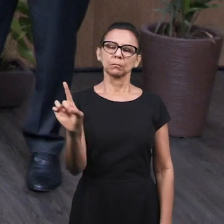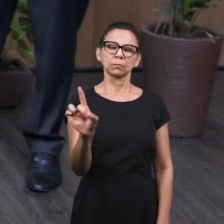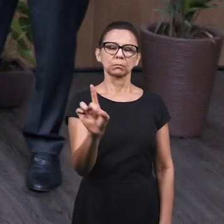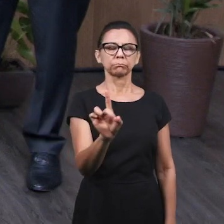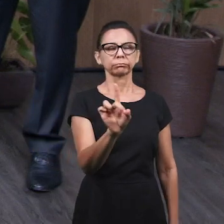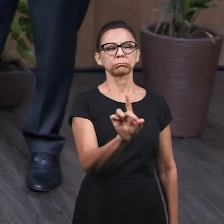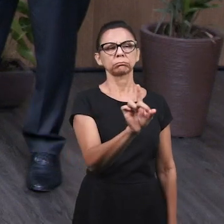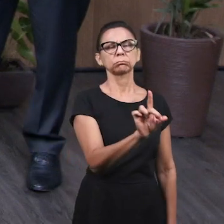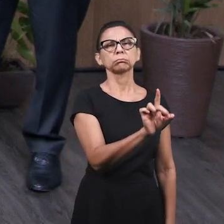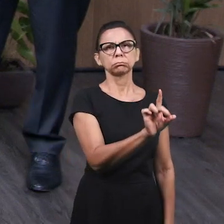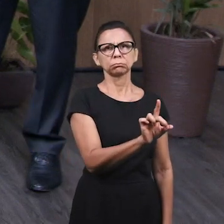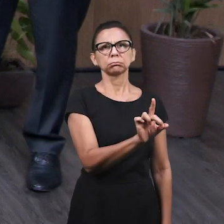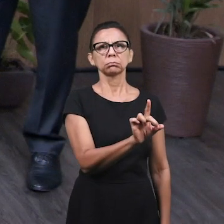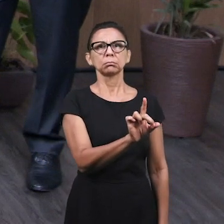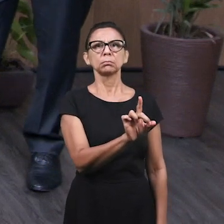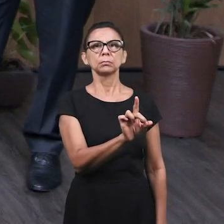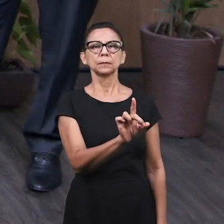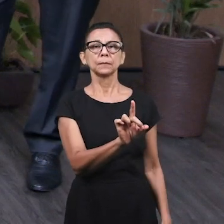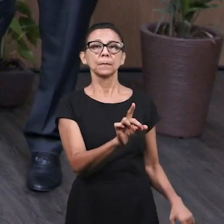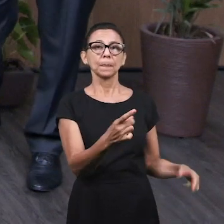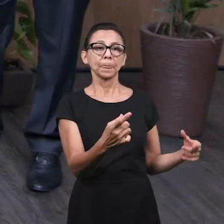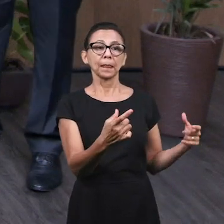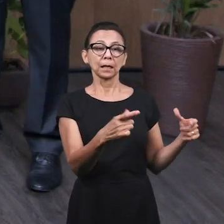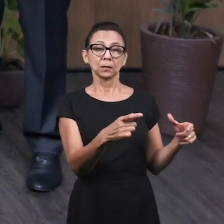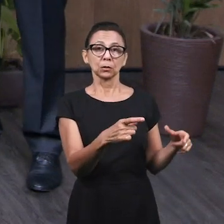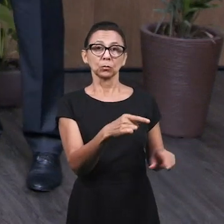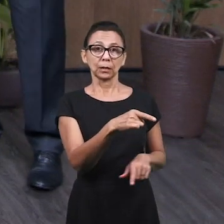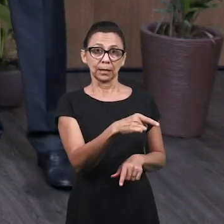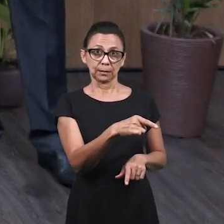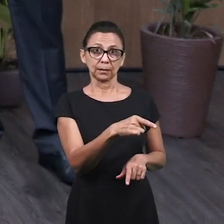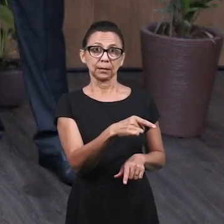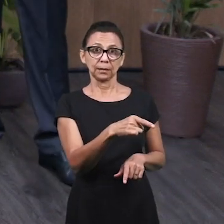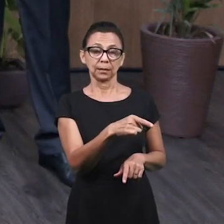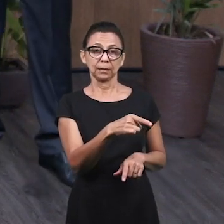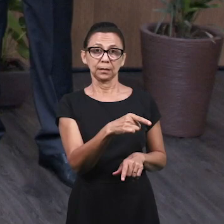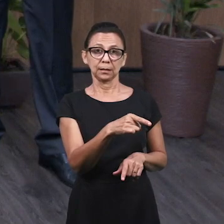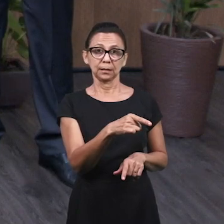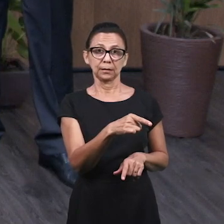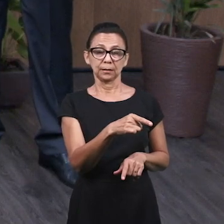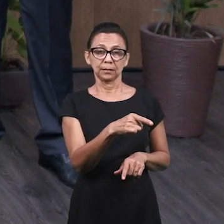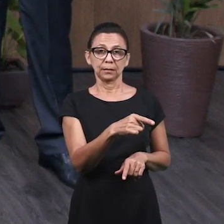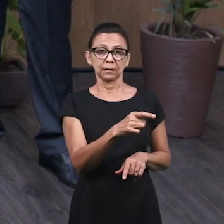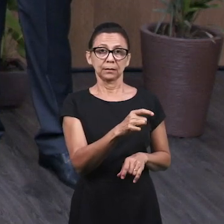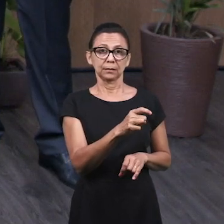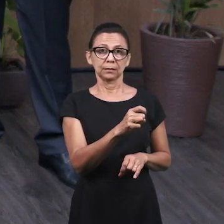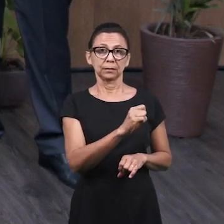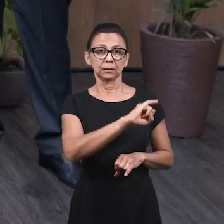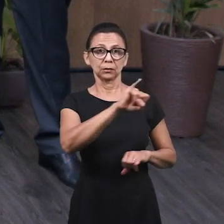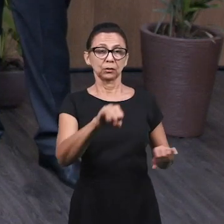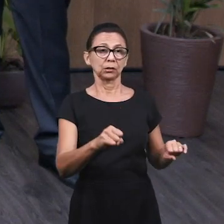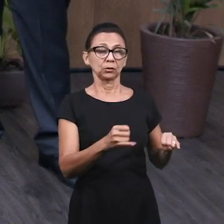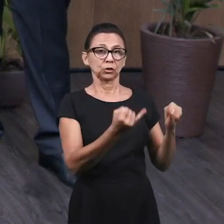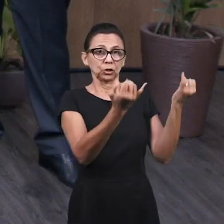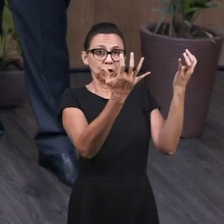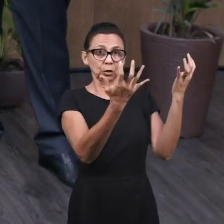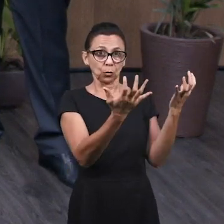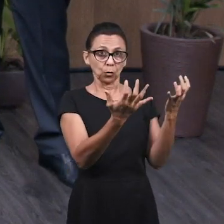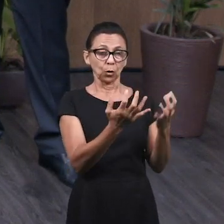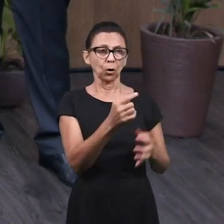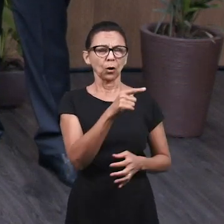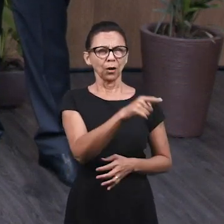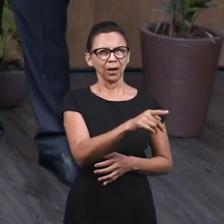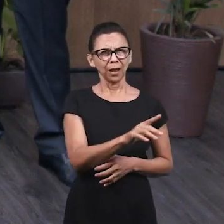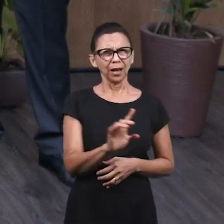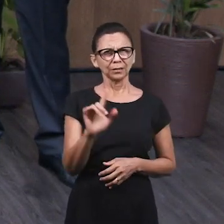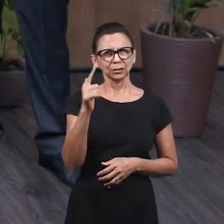L'endroit où la rencontre avec le Seigneur Jésus, avec Zachée, s'est donnée, Jéricho, c'est une ville qui, dans la